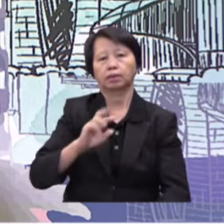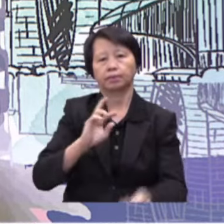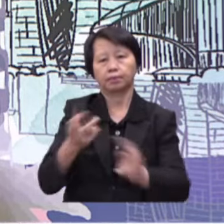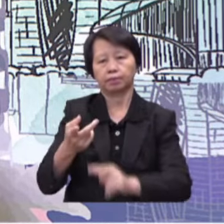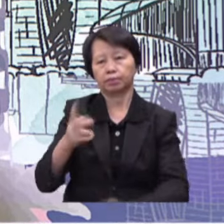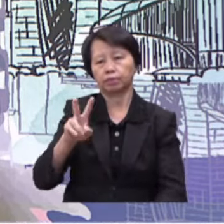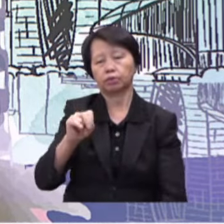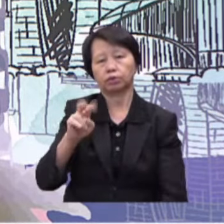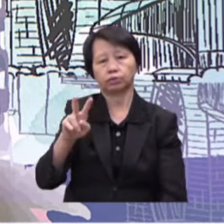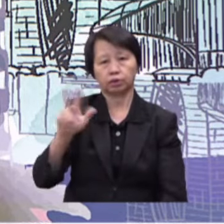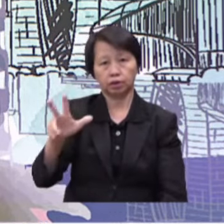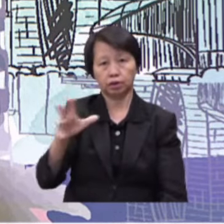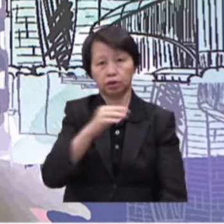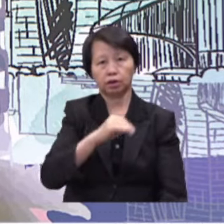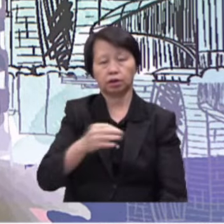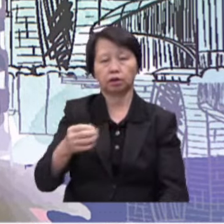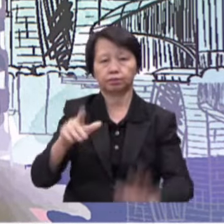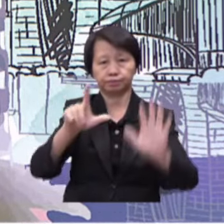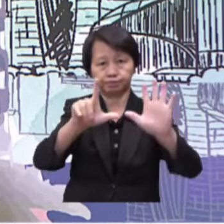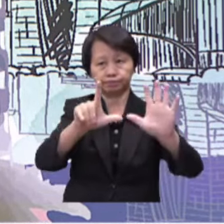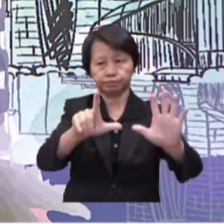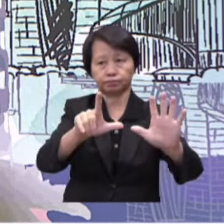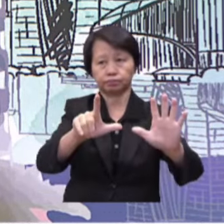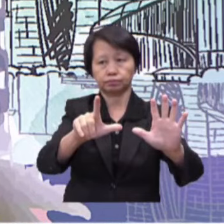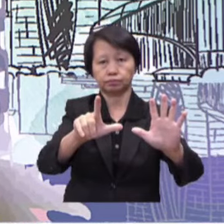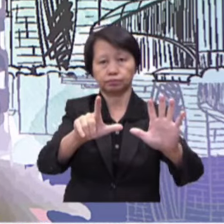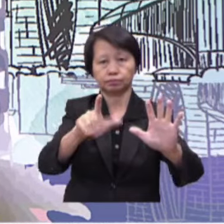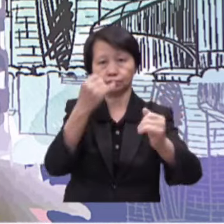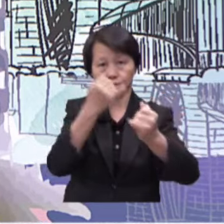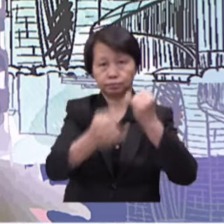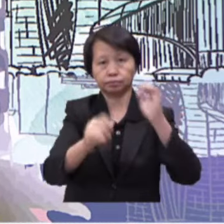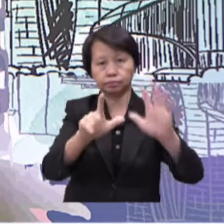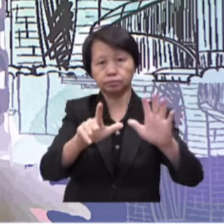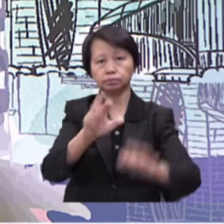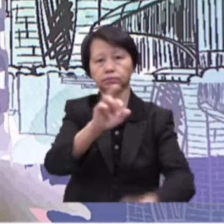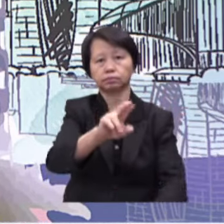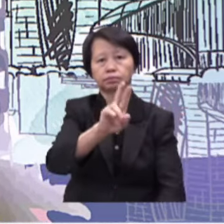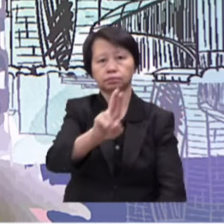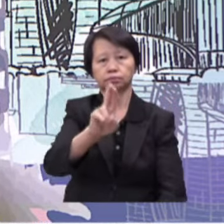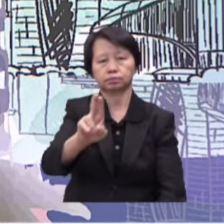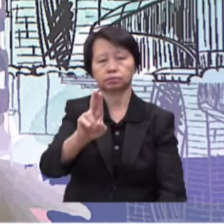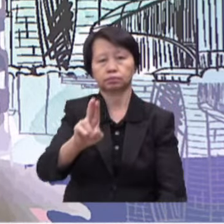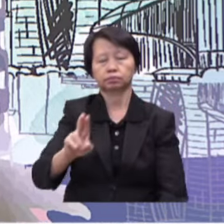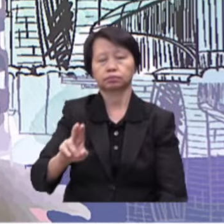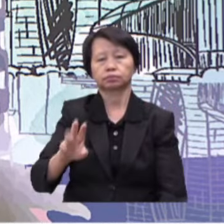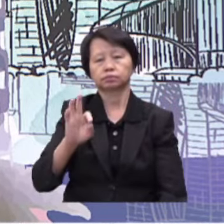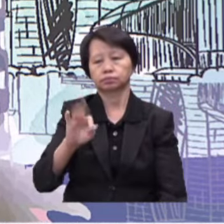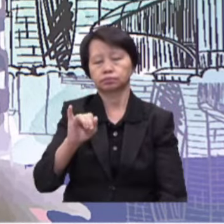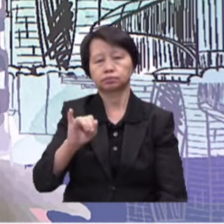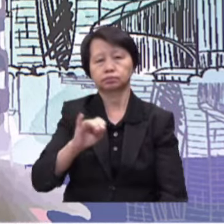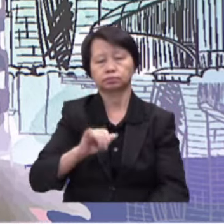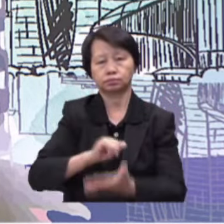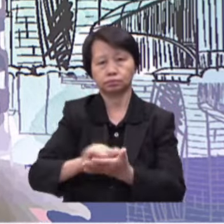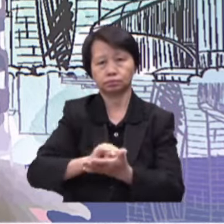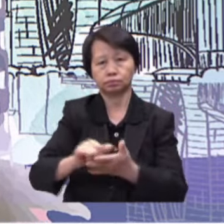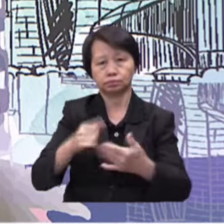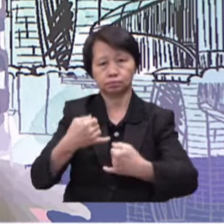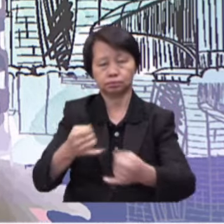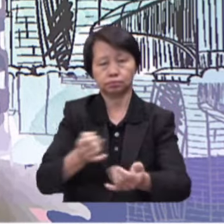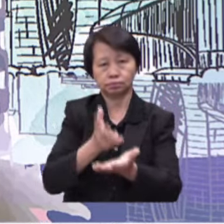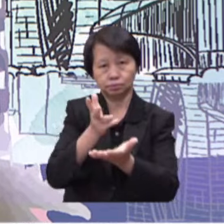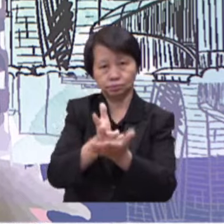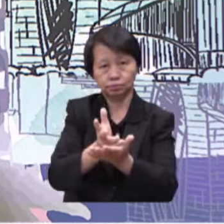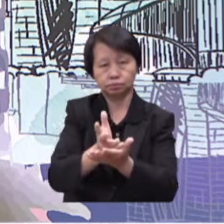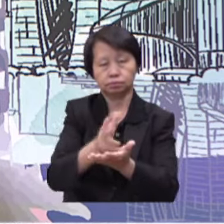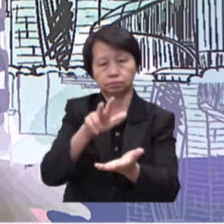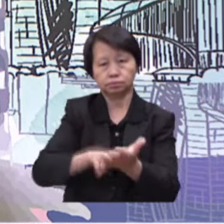2023 dan yang ke-7 dan yang terakhir yaitu arjuyu V jabatan penyiaran Malaysia pengesahan